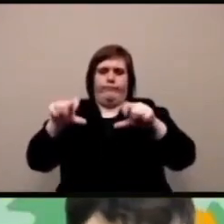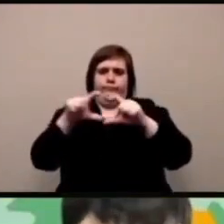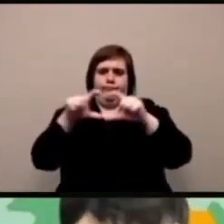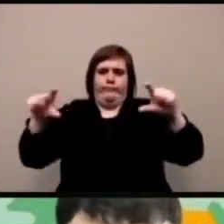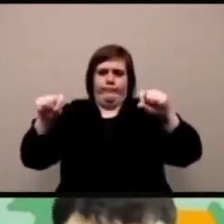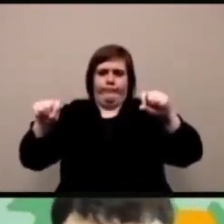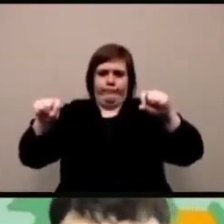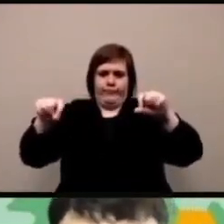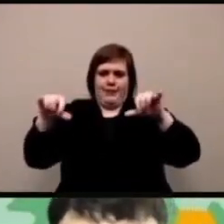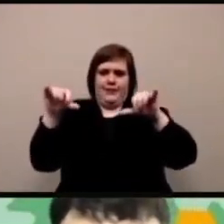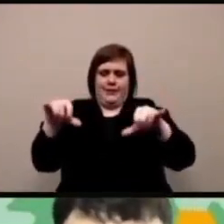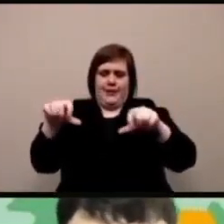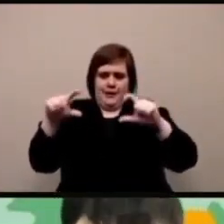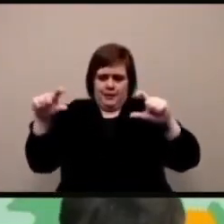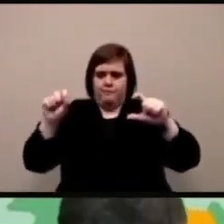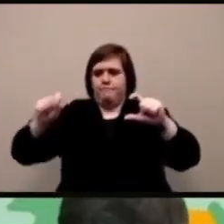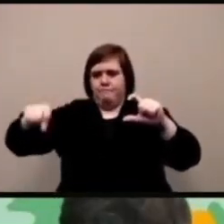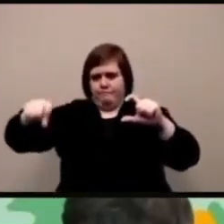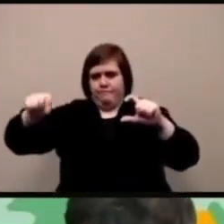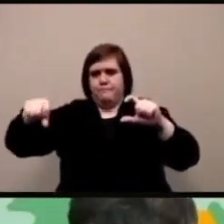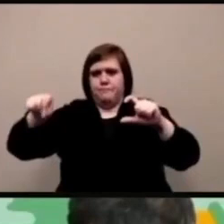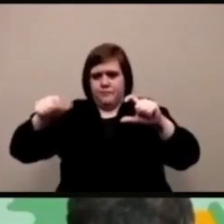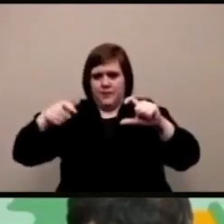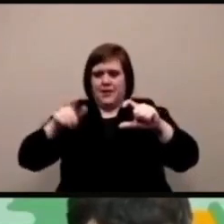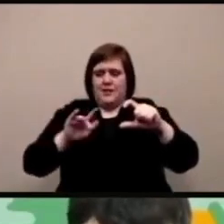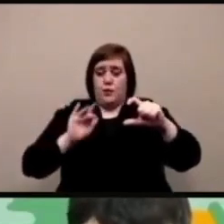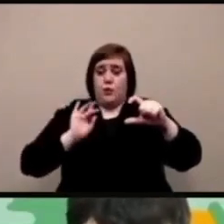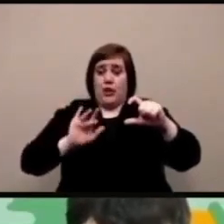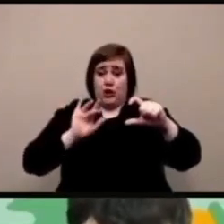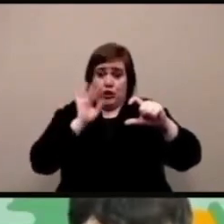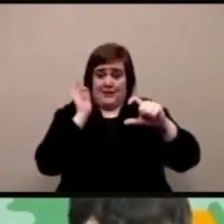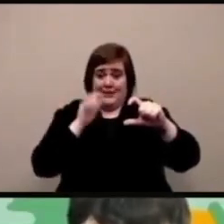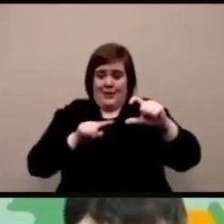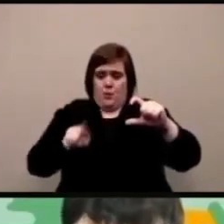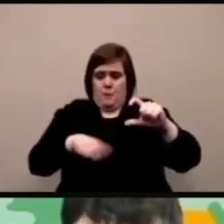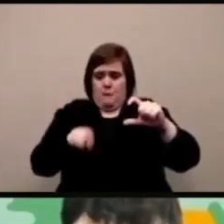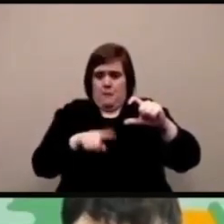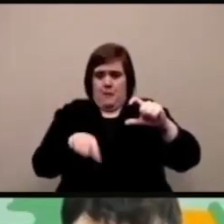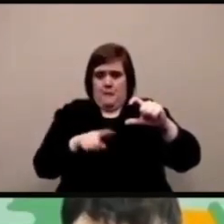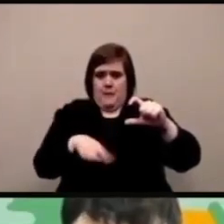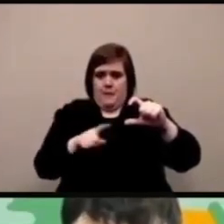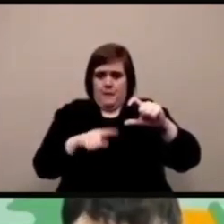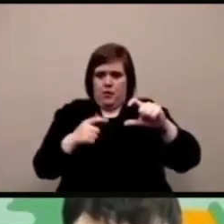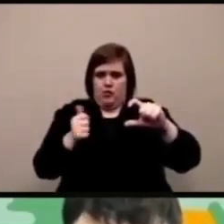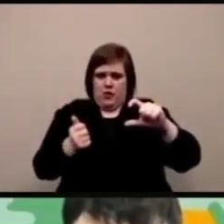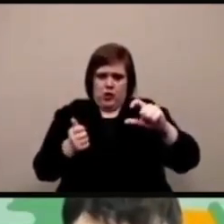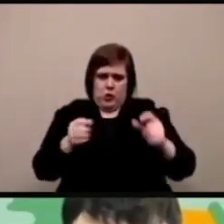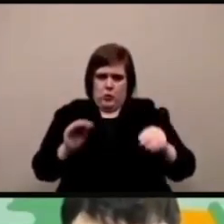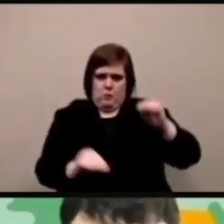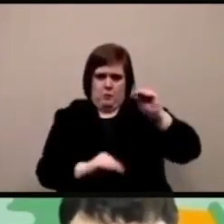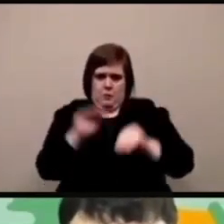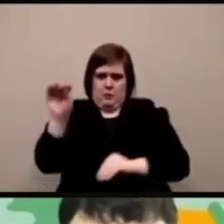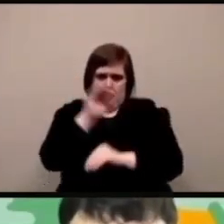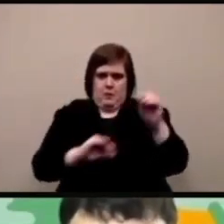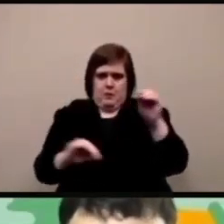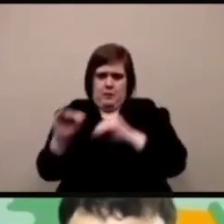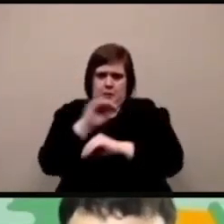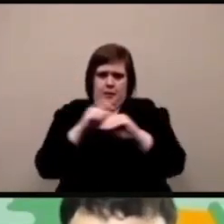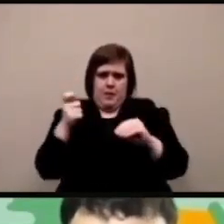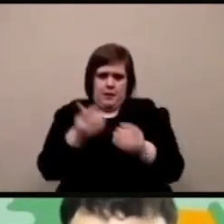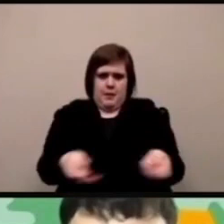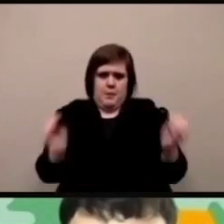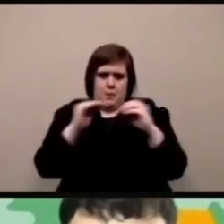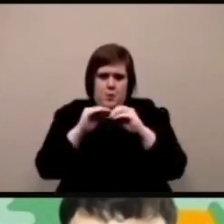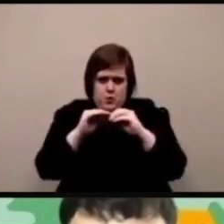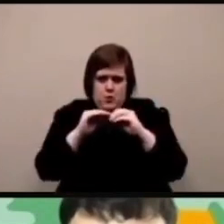あの多くの回数出てあのそのこちらのプラットフォームに上がるということですね